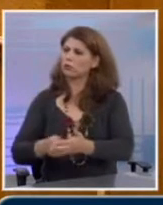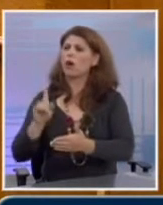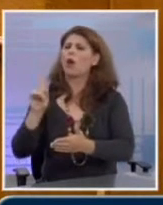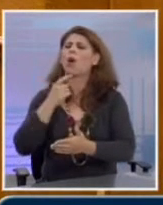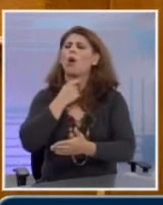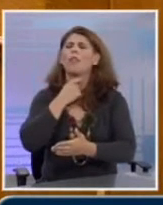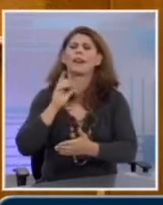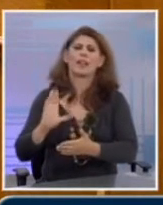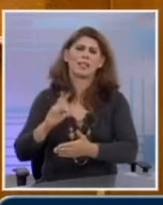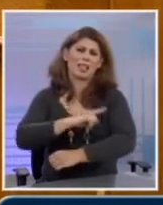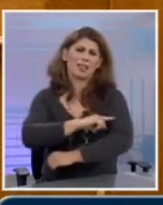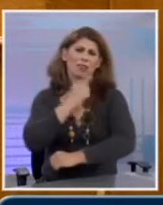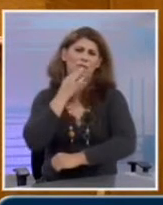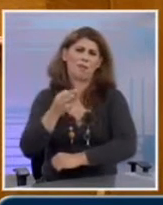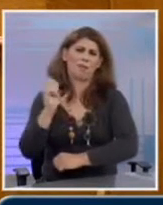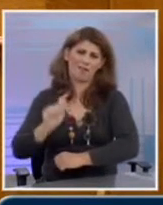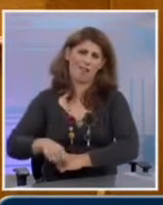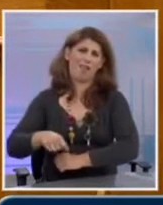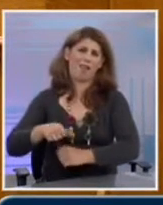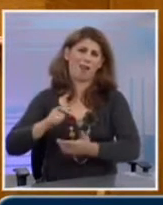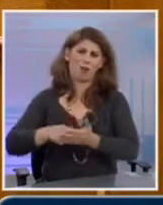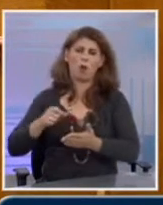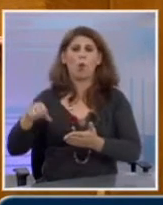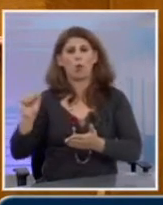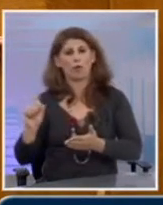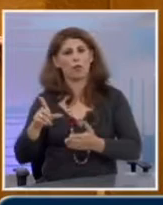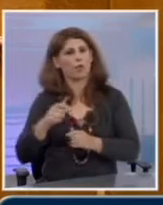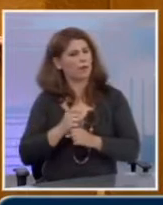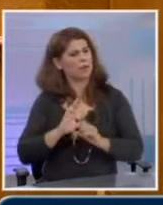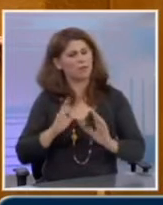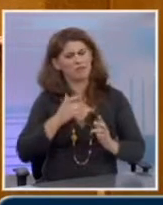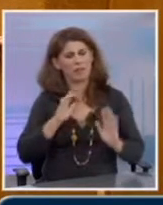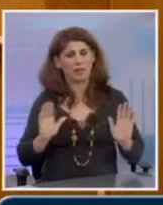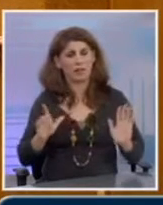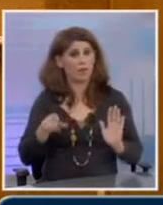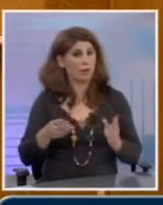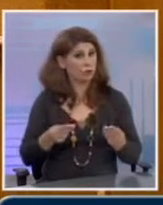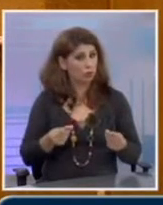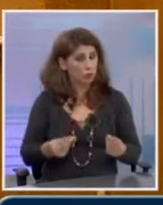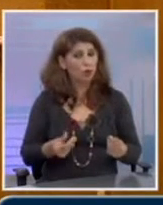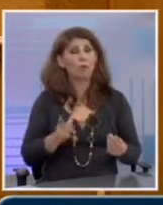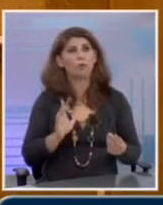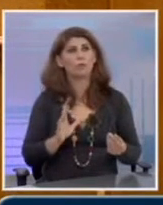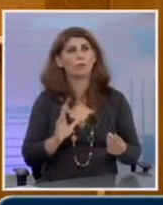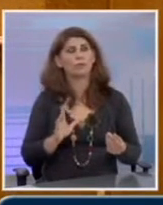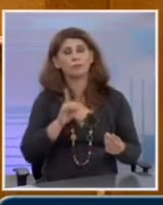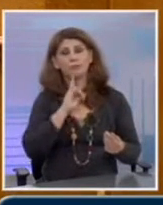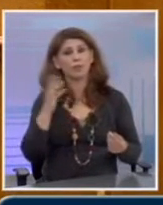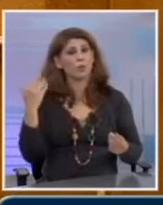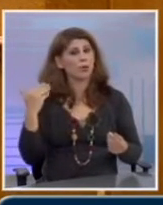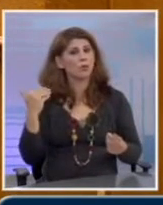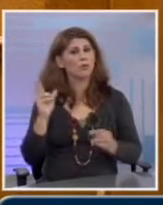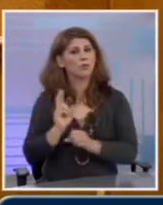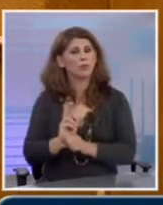συμβουλευτική του φαρμακοποιού. Νομίζω ότι με αυτόν τον τρόπο, όπως και με την προηγούμενη εκκρεμότητα που υπήρχε